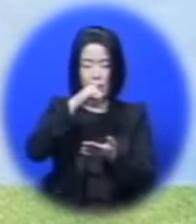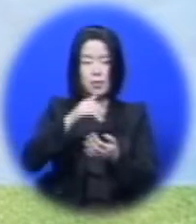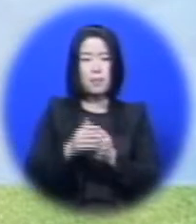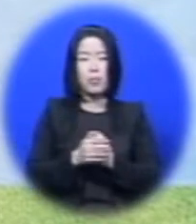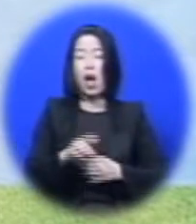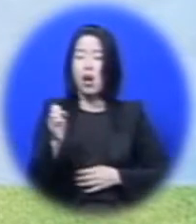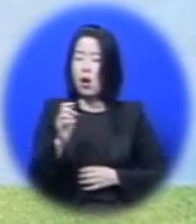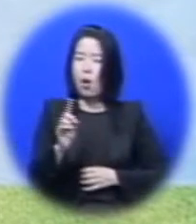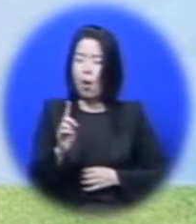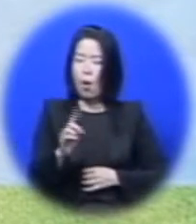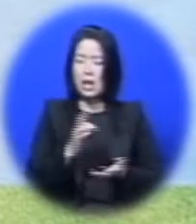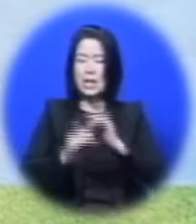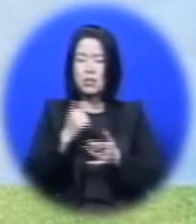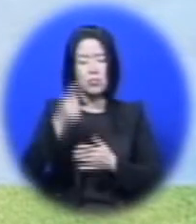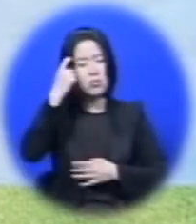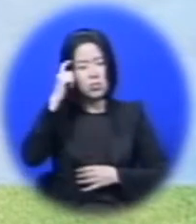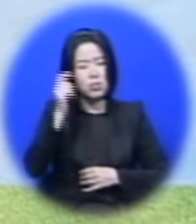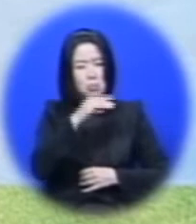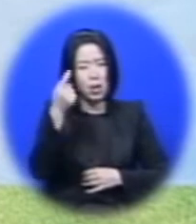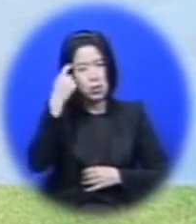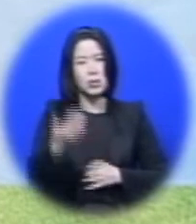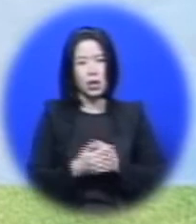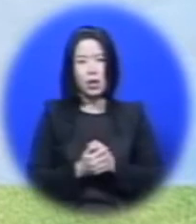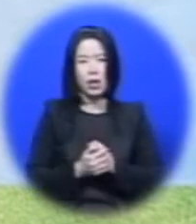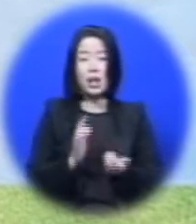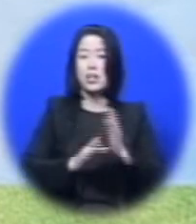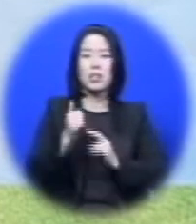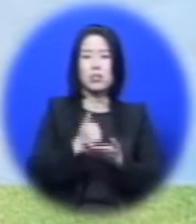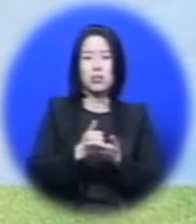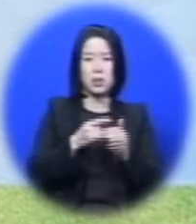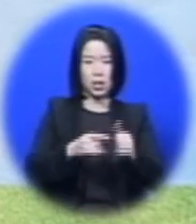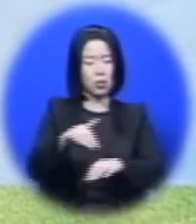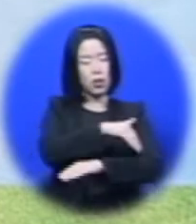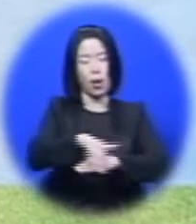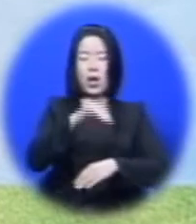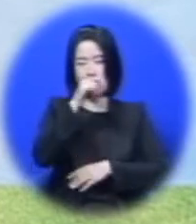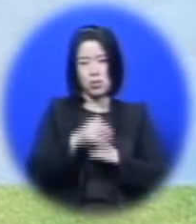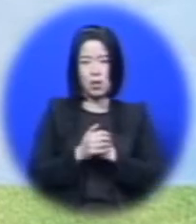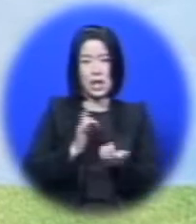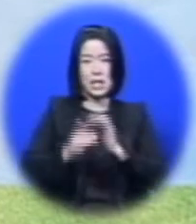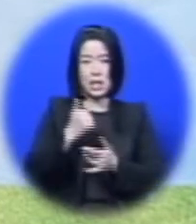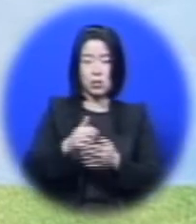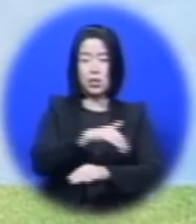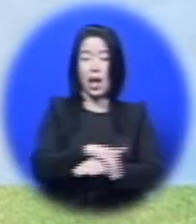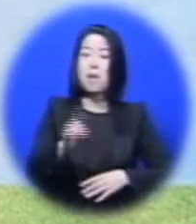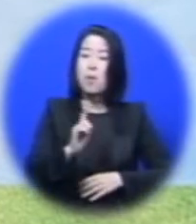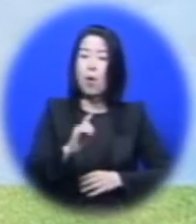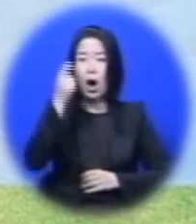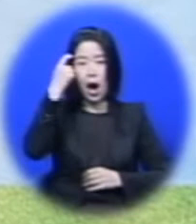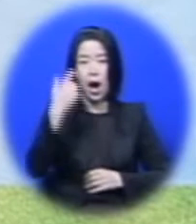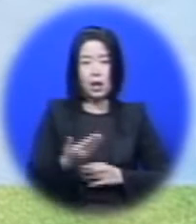세우셨습니다. 도대체 예수님은 정신이 있는 겁니까? 없는 겁니까? 예수님에게도 계획이 있으셨어요. 예수님의 계획이 뭔지